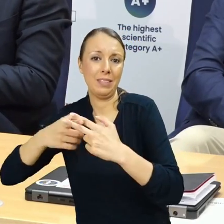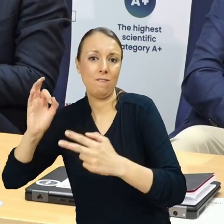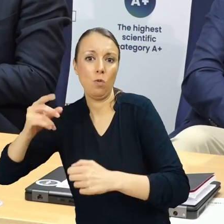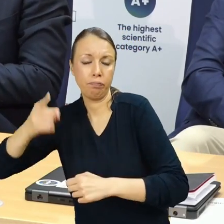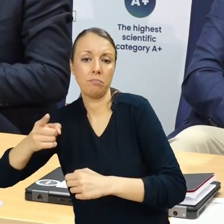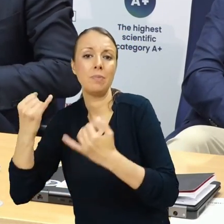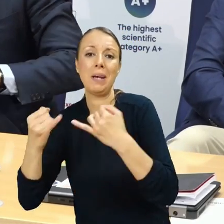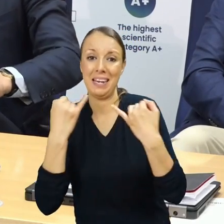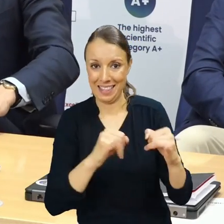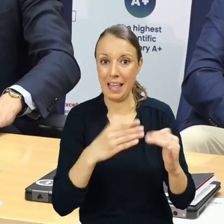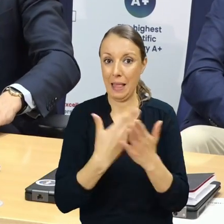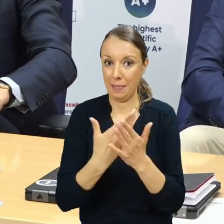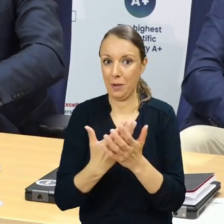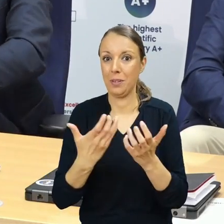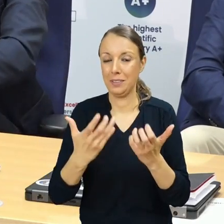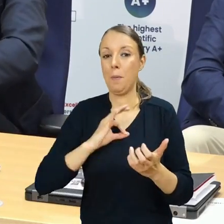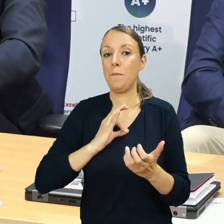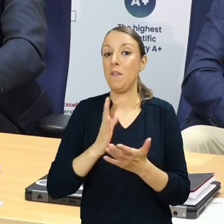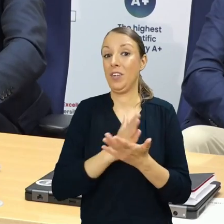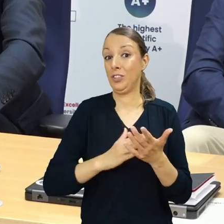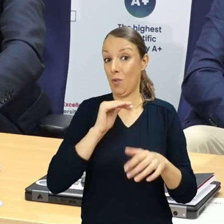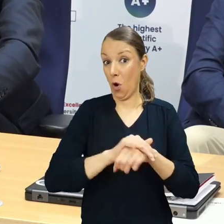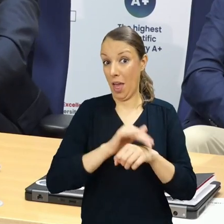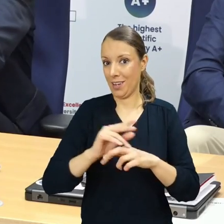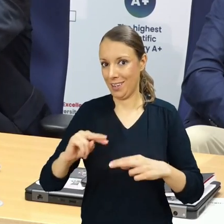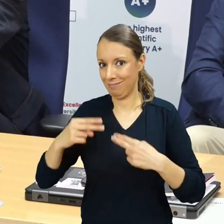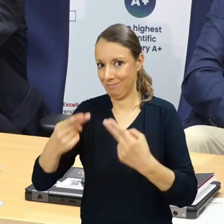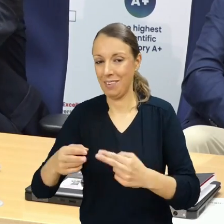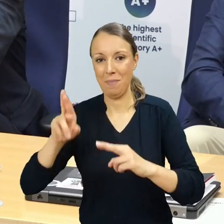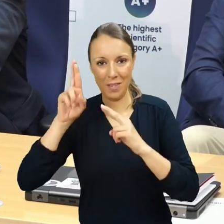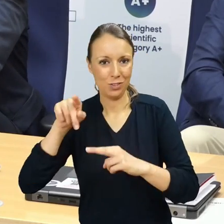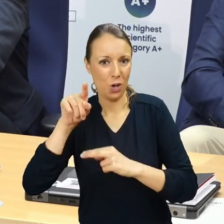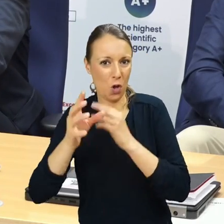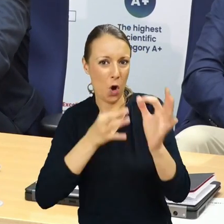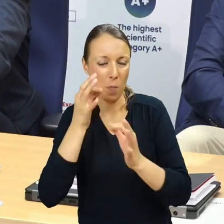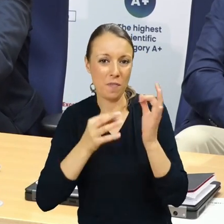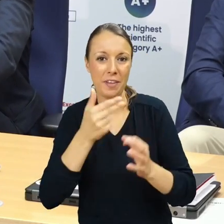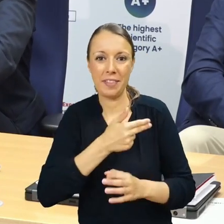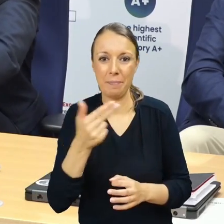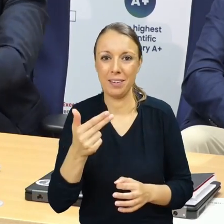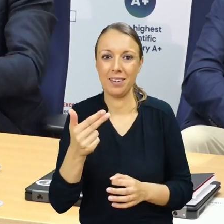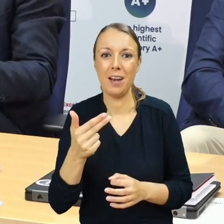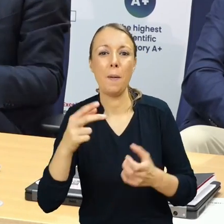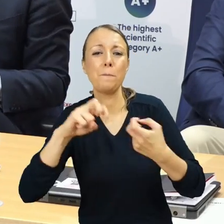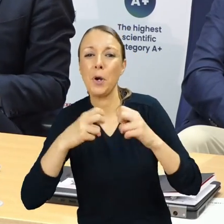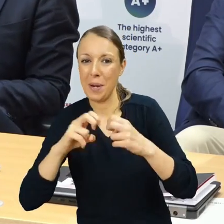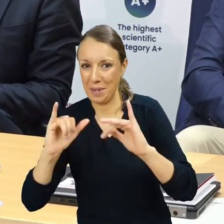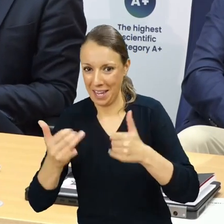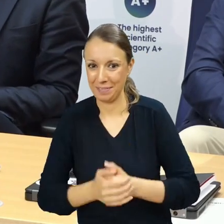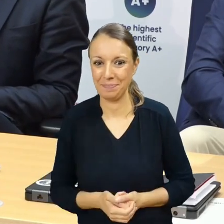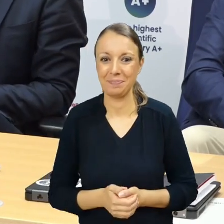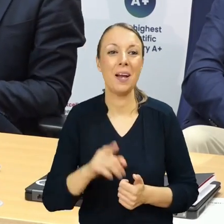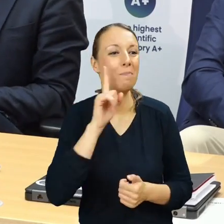mojemu wydziałowemu koledze, który mam nadzieję odniesie się właśnie do tych sygnalizowanych problemów. Panie profesorze,